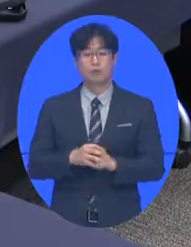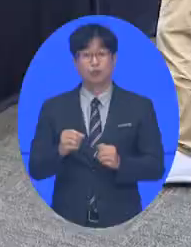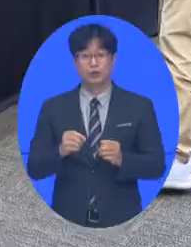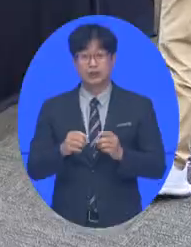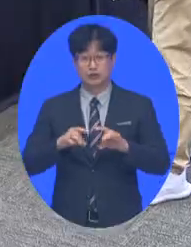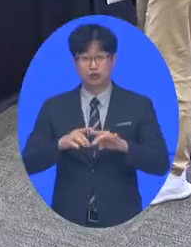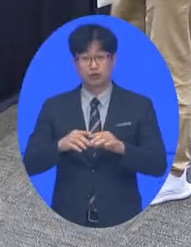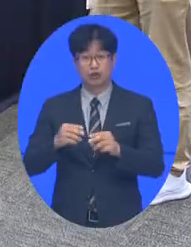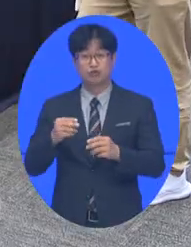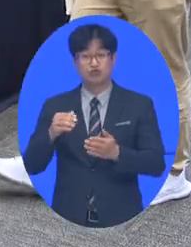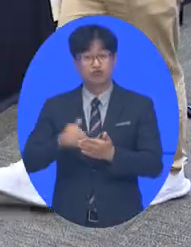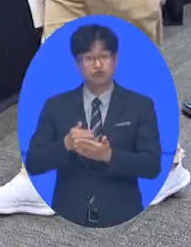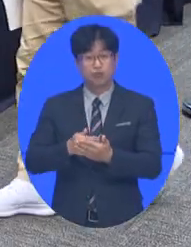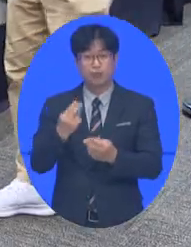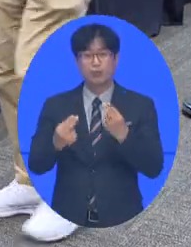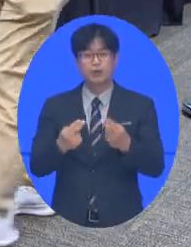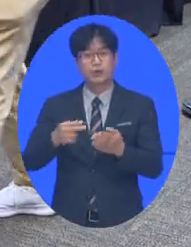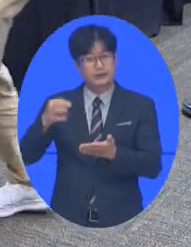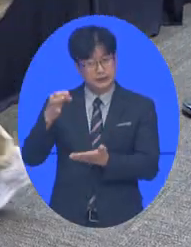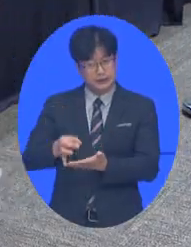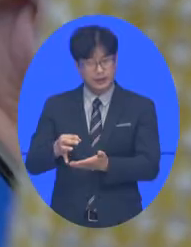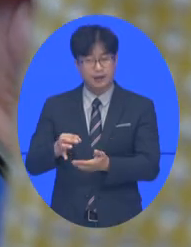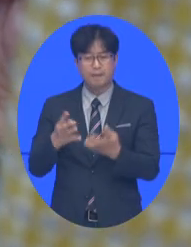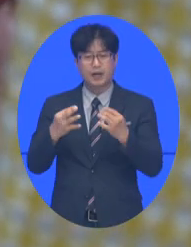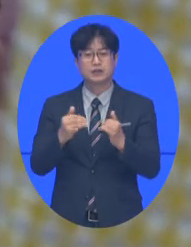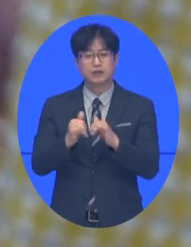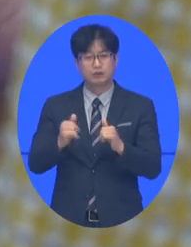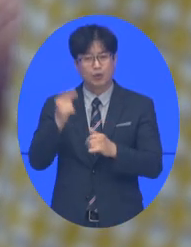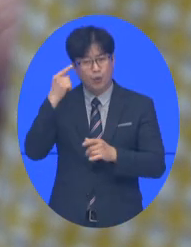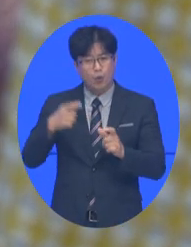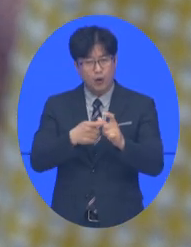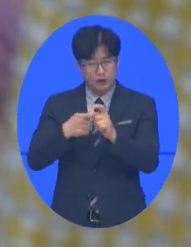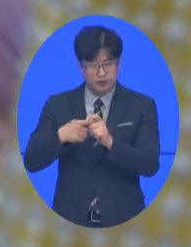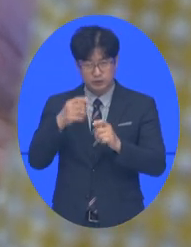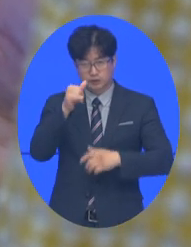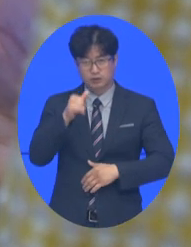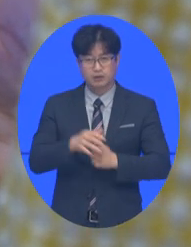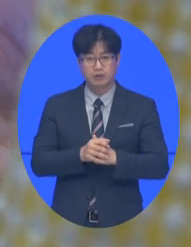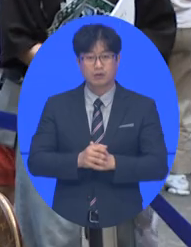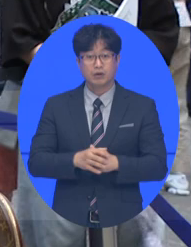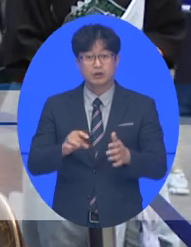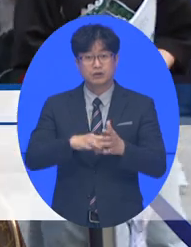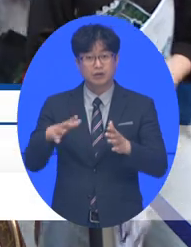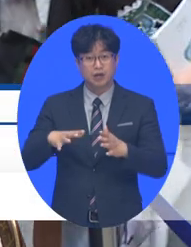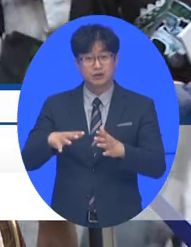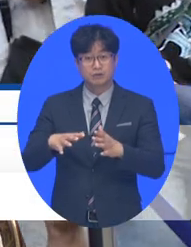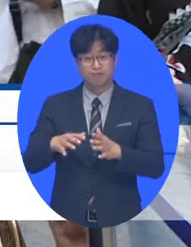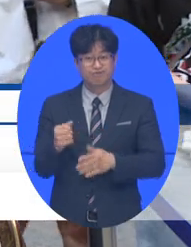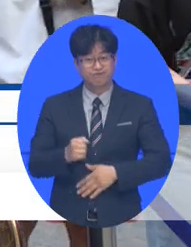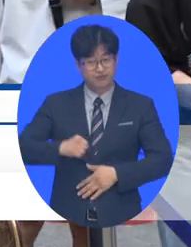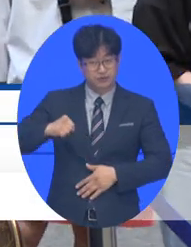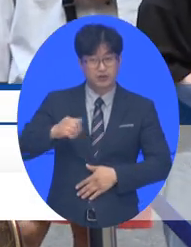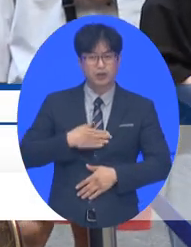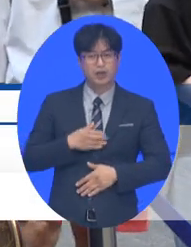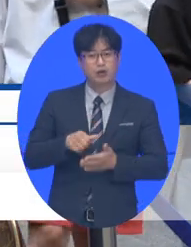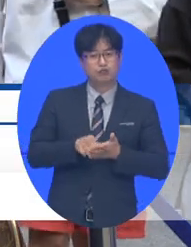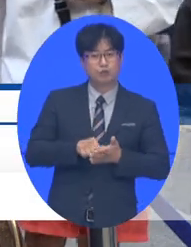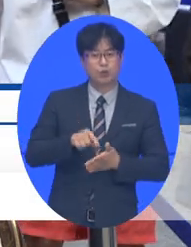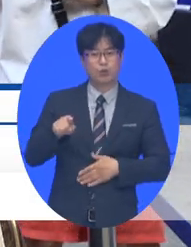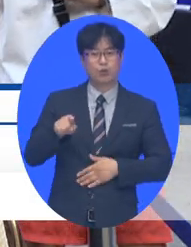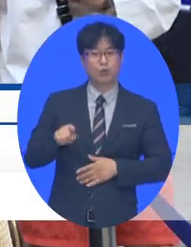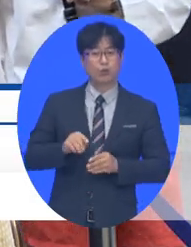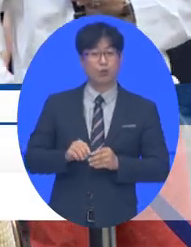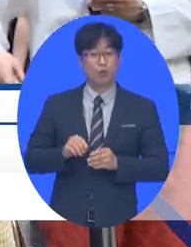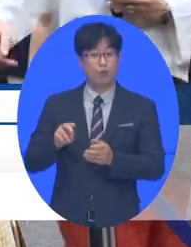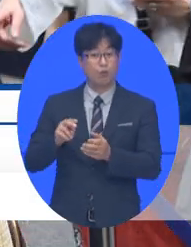하한선인데 온라인 중고 시장보다 훨씬 낮은 수준으로 많은 이들의 관심을 받았습니다. 세금을 체납하면 뭐